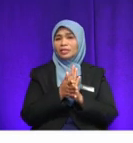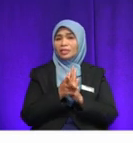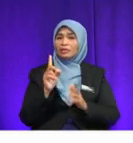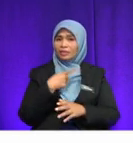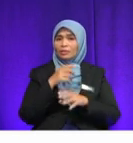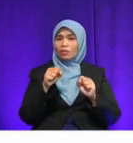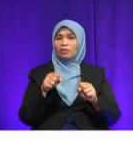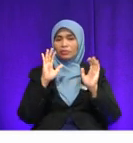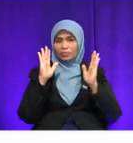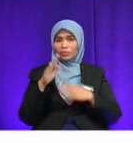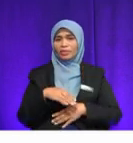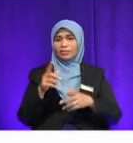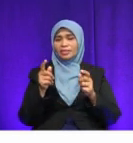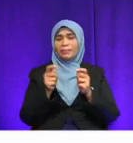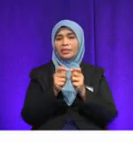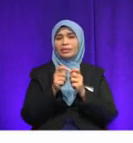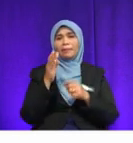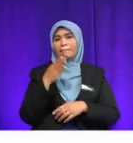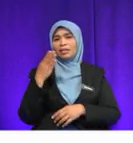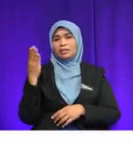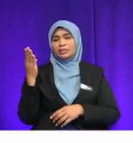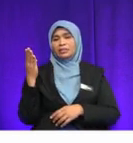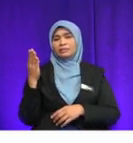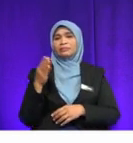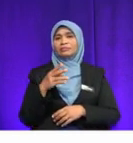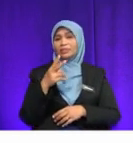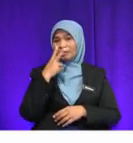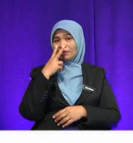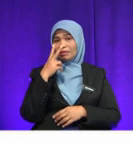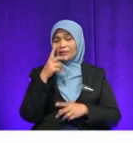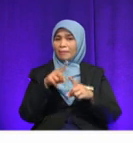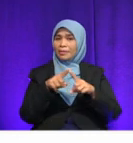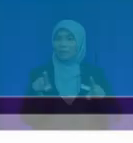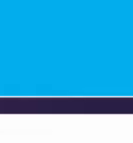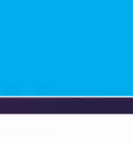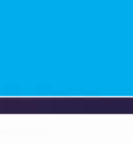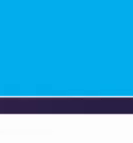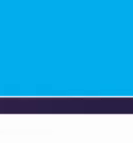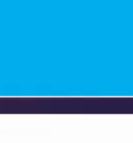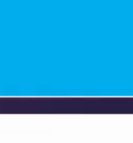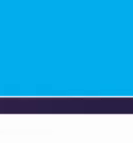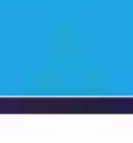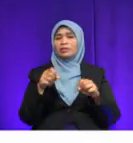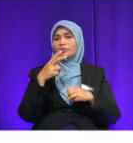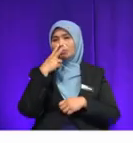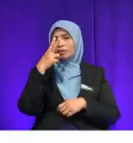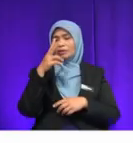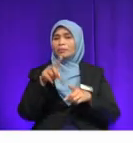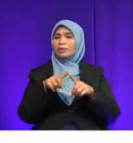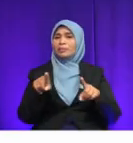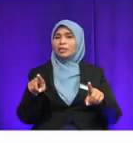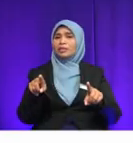ini secara keseluruhannya lah kita buat perbandingan tadi ya murid-murid-murid Tengoklah di dekat sini perbandingan-perbandingan